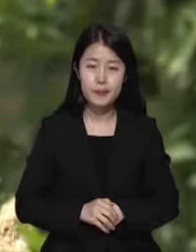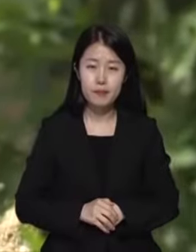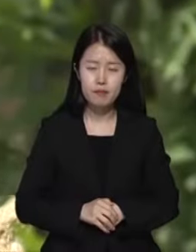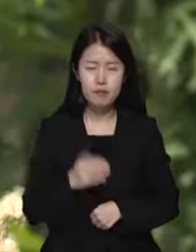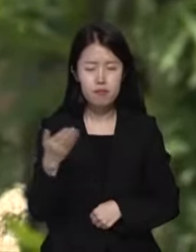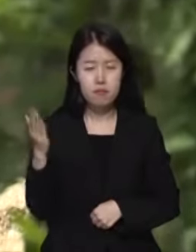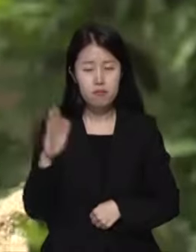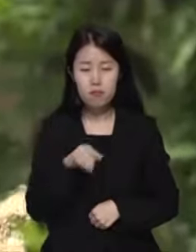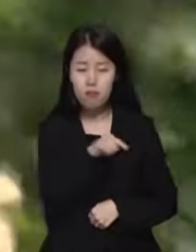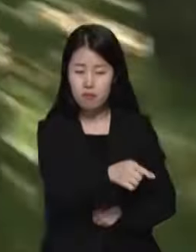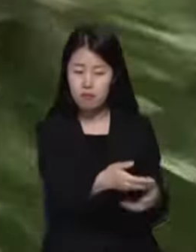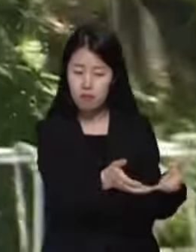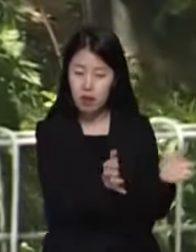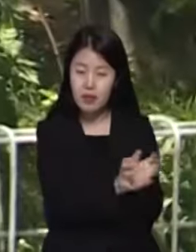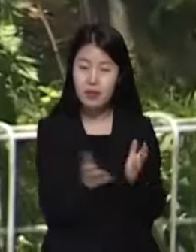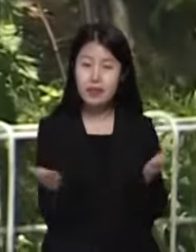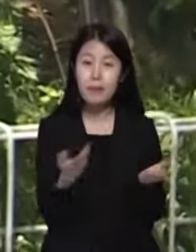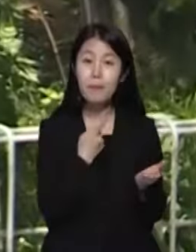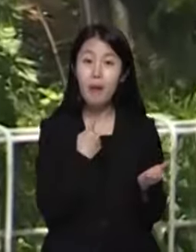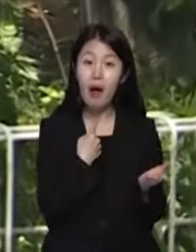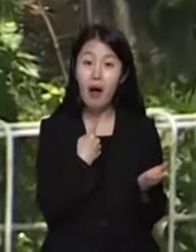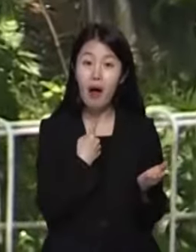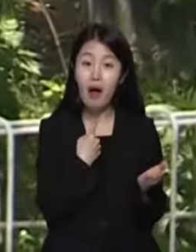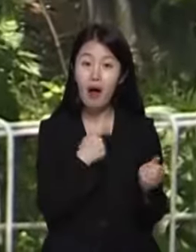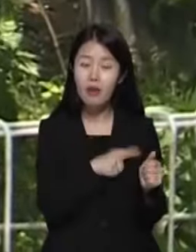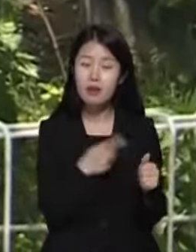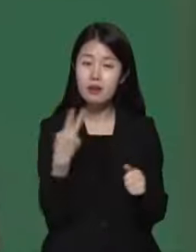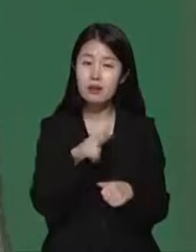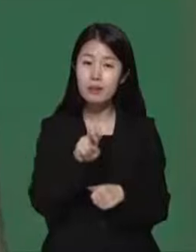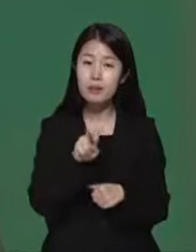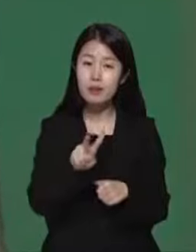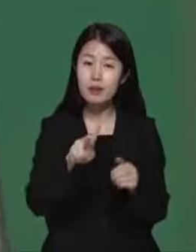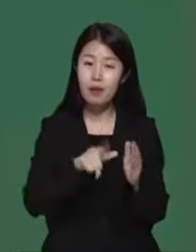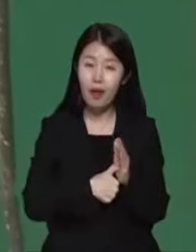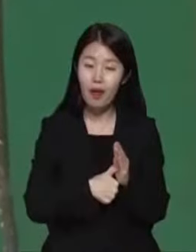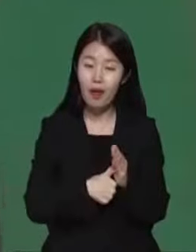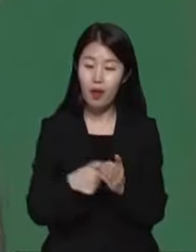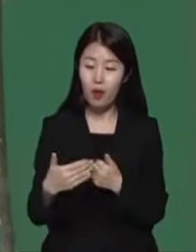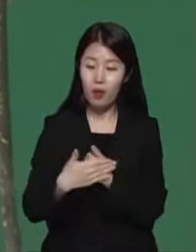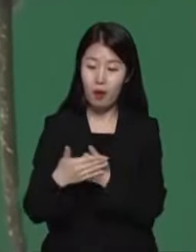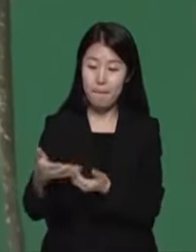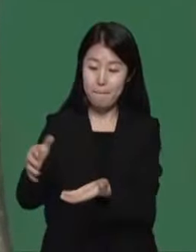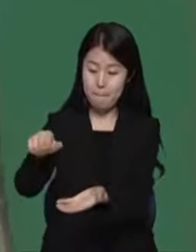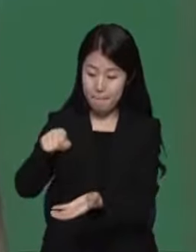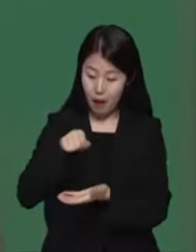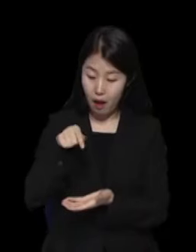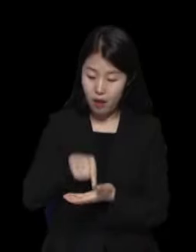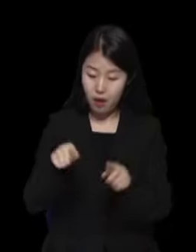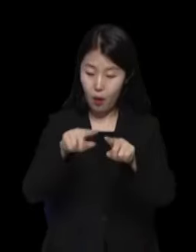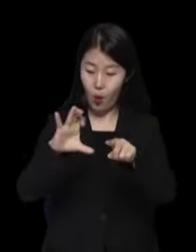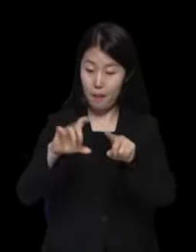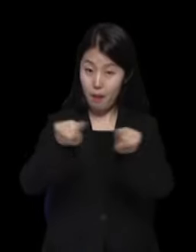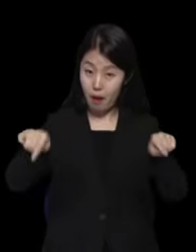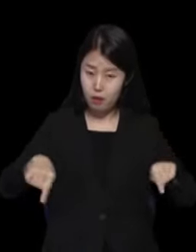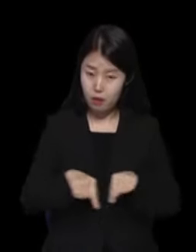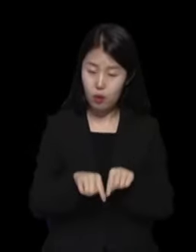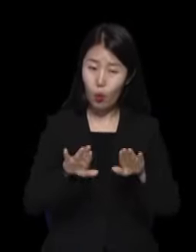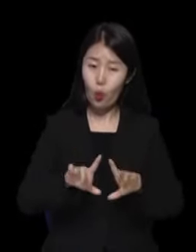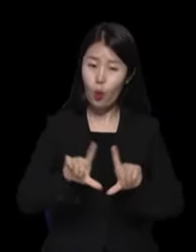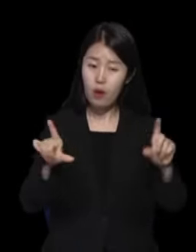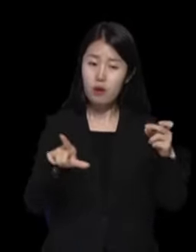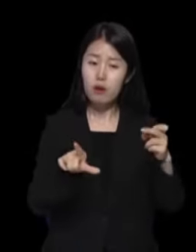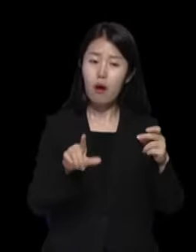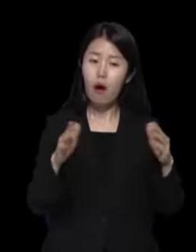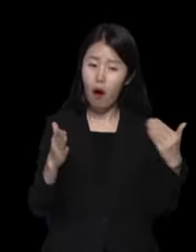그런데 이 단체에서 일했던 한 봉사자는 2022년에 후원받은 패드가 올해 초까지 남아있었다며 패드는